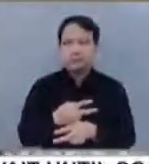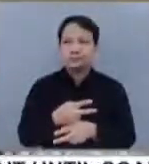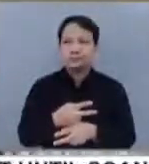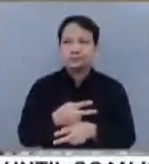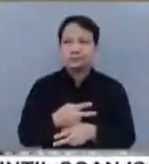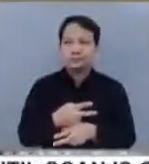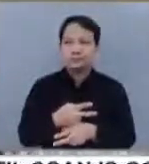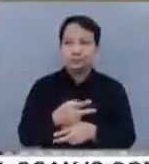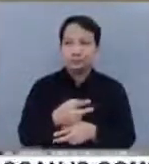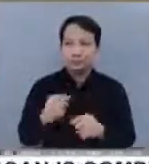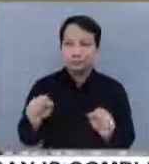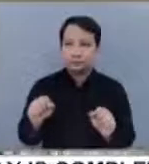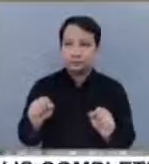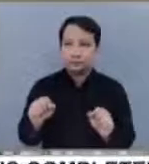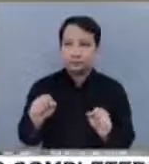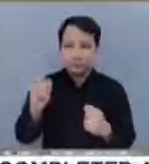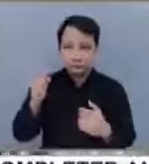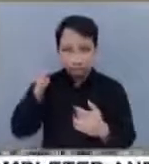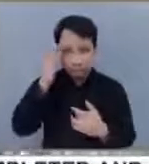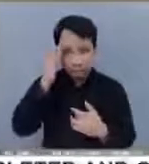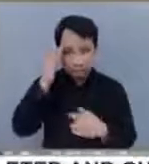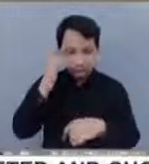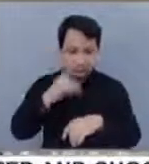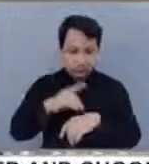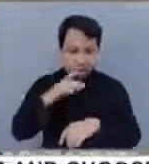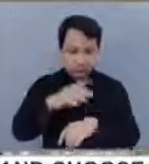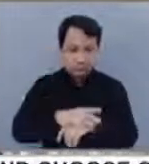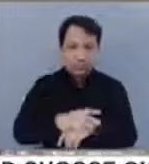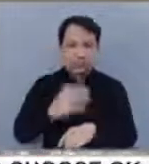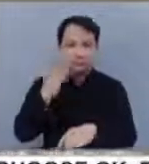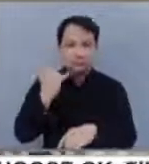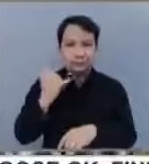may dengue ngayon dahil po